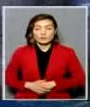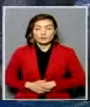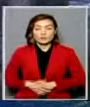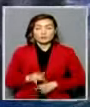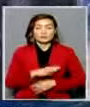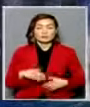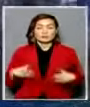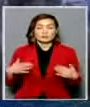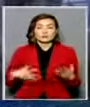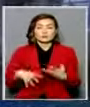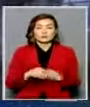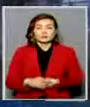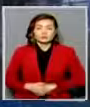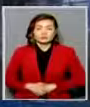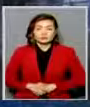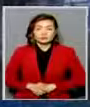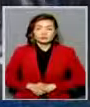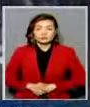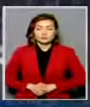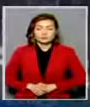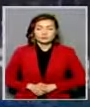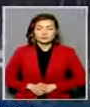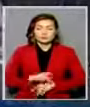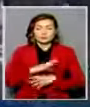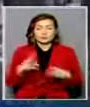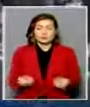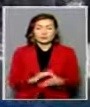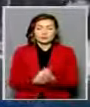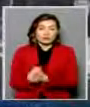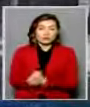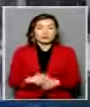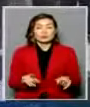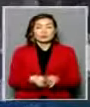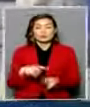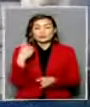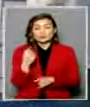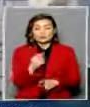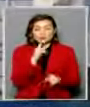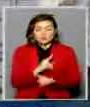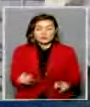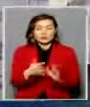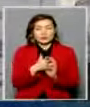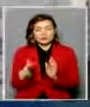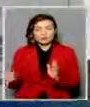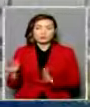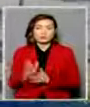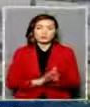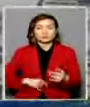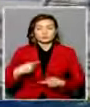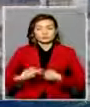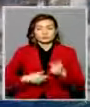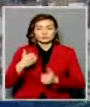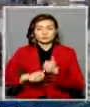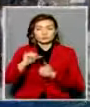С праздником всех казахстанцев! Празднование Курусу Куна не ограничивается лишь одним днем. Ранее было